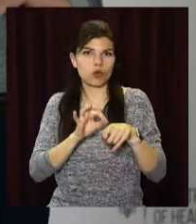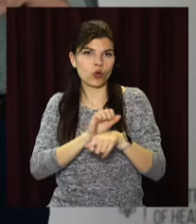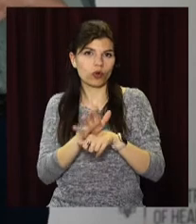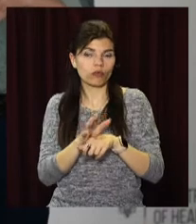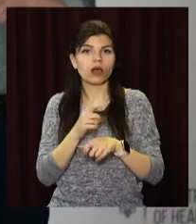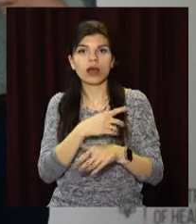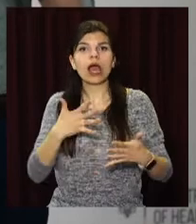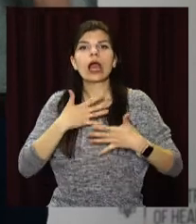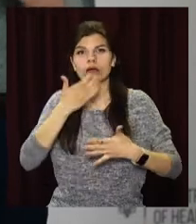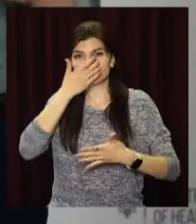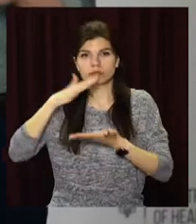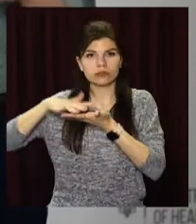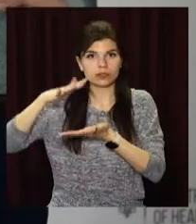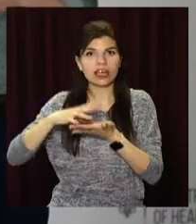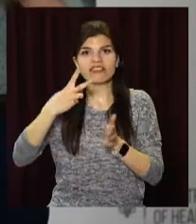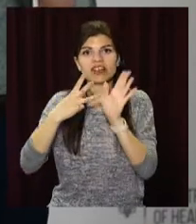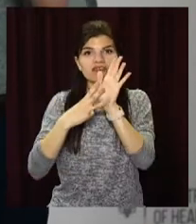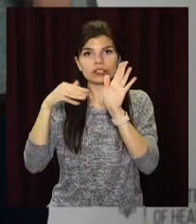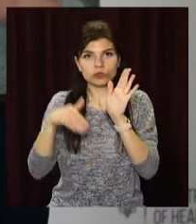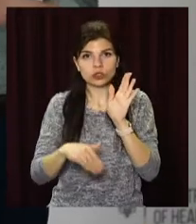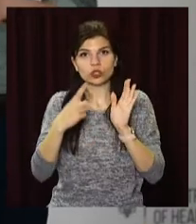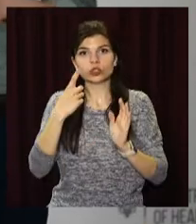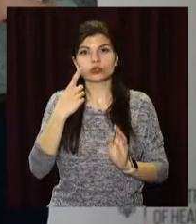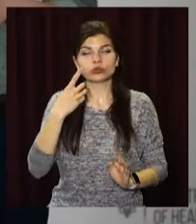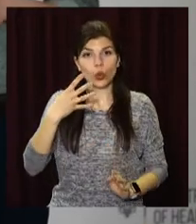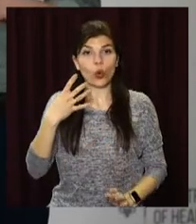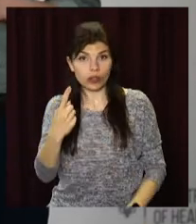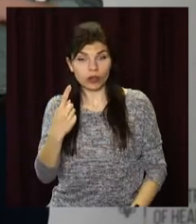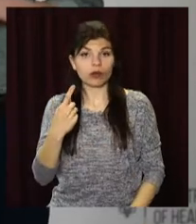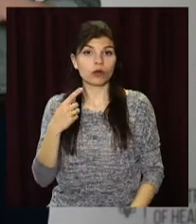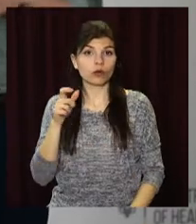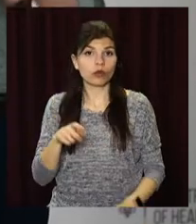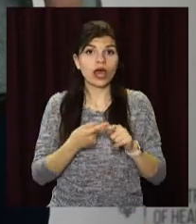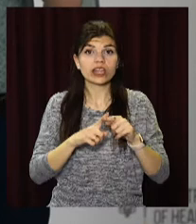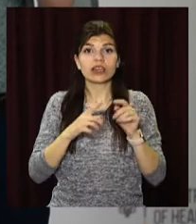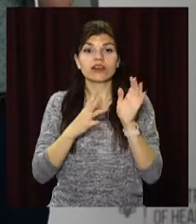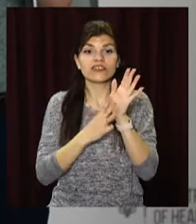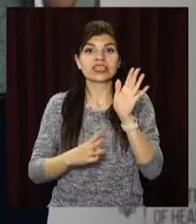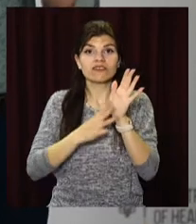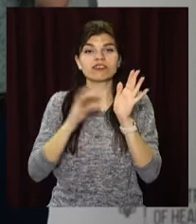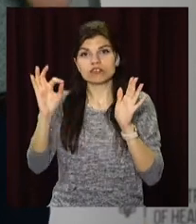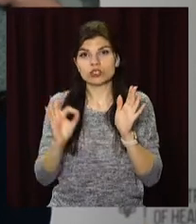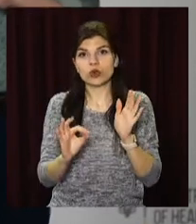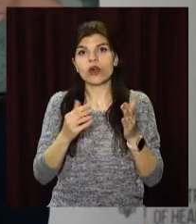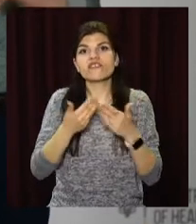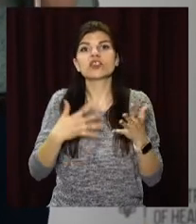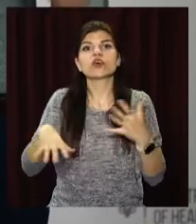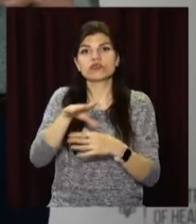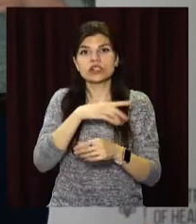на кисневій терапії 28 041 людина. Це 88% від